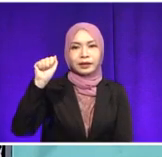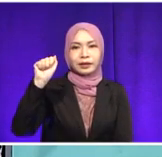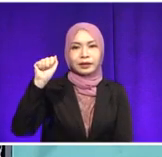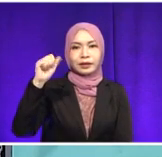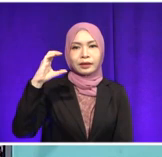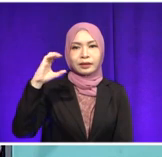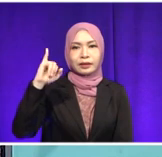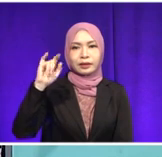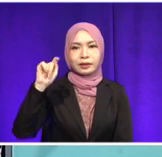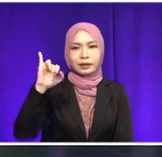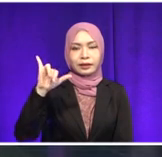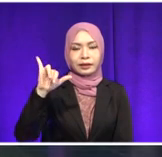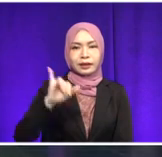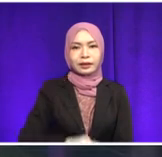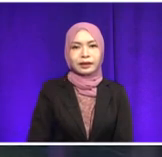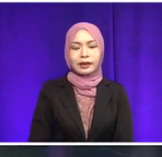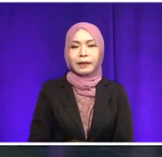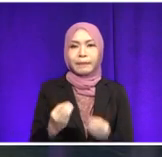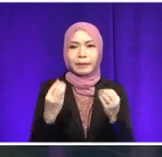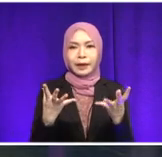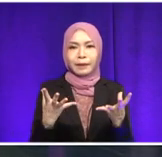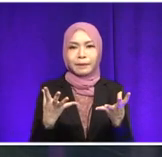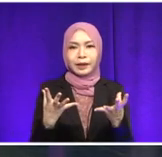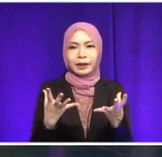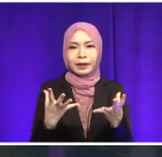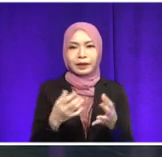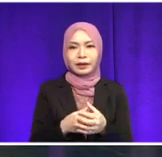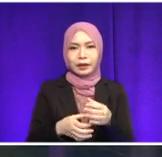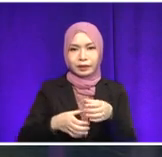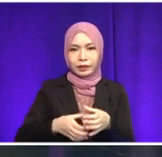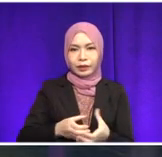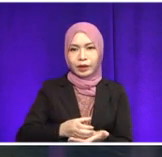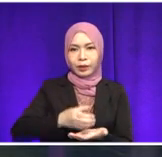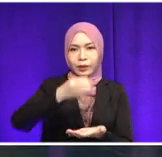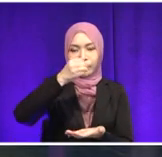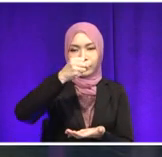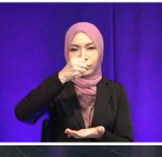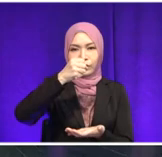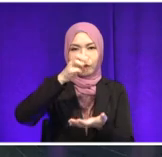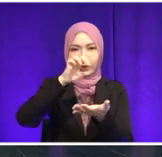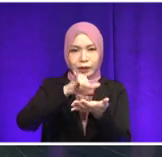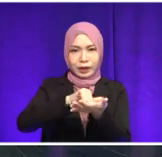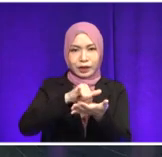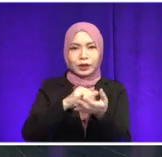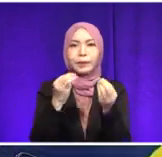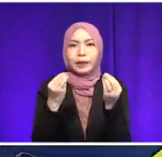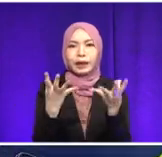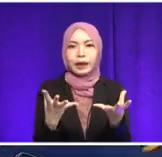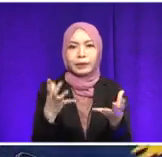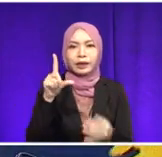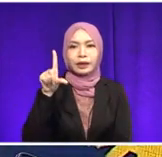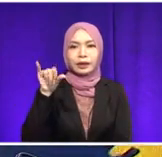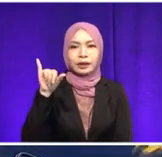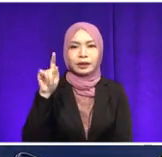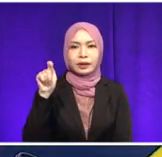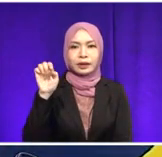adalah 1 liter oke maksudnya jelaslah size-nya macam mana dalam keadaan hari